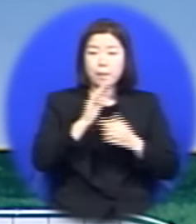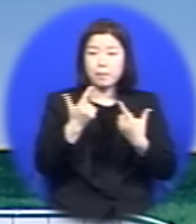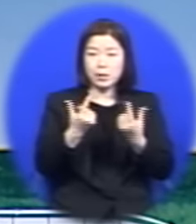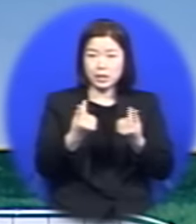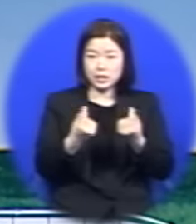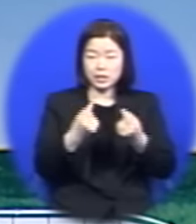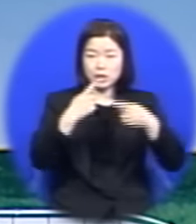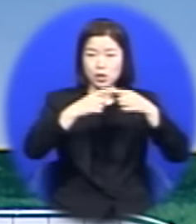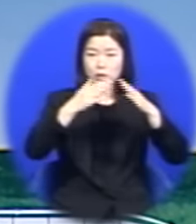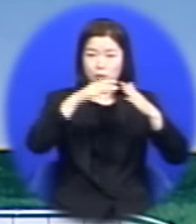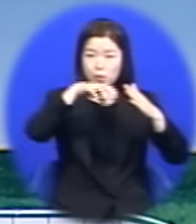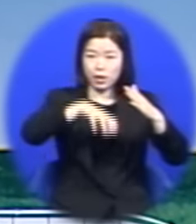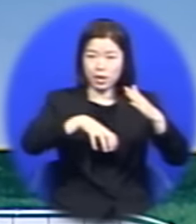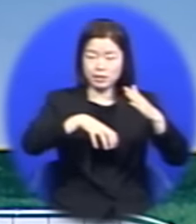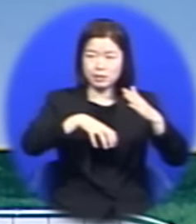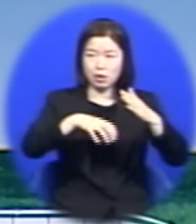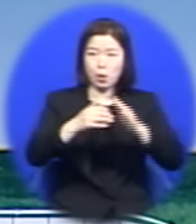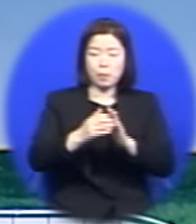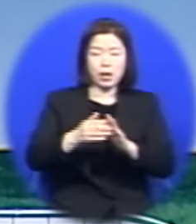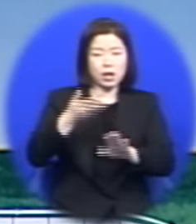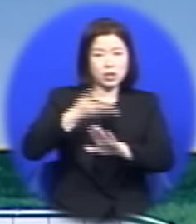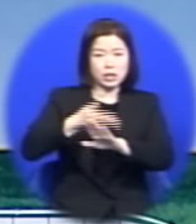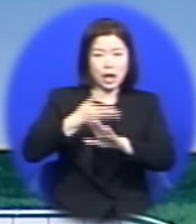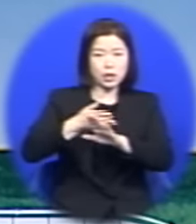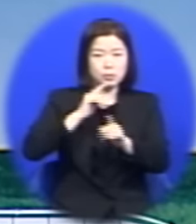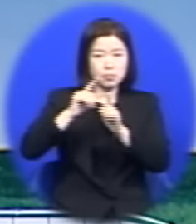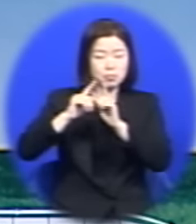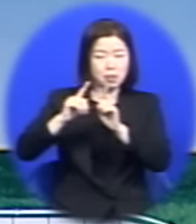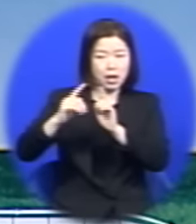안에서 언론을 차단하는 것처럼